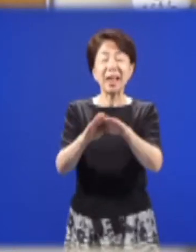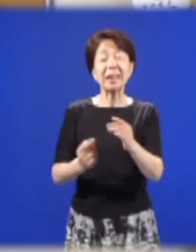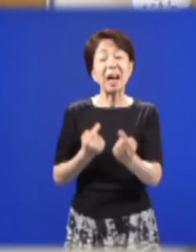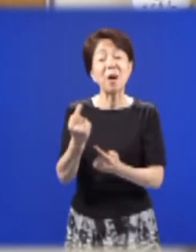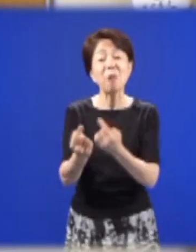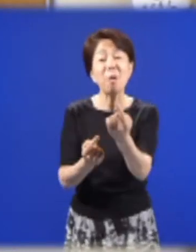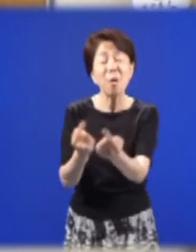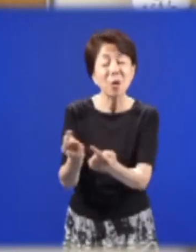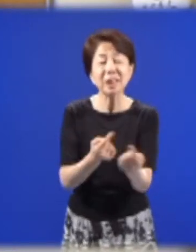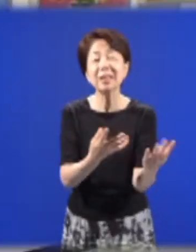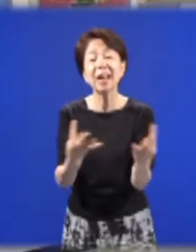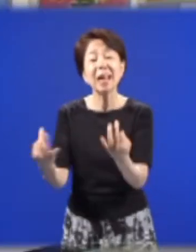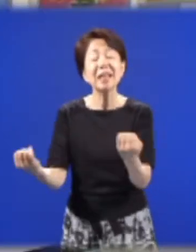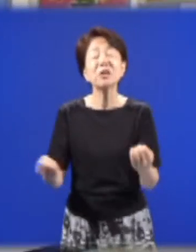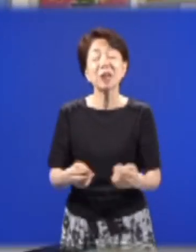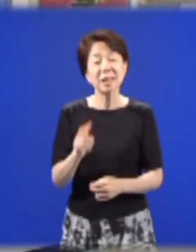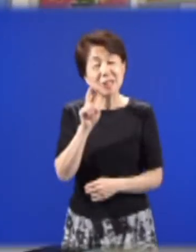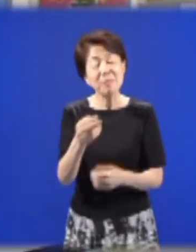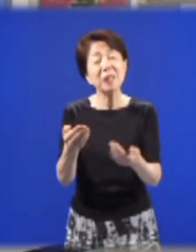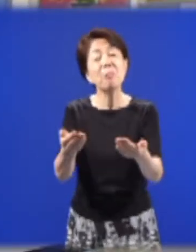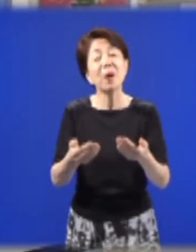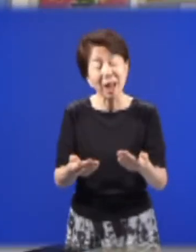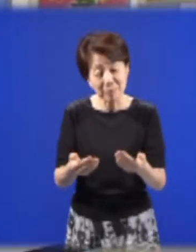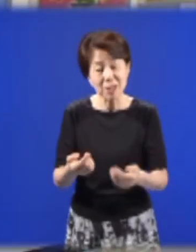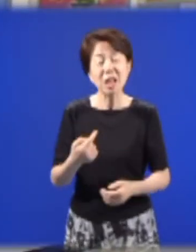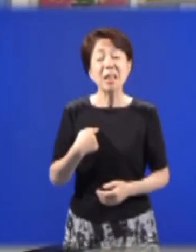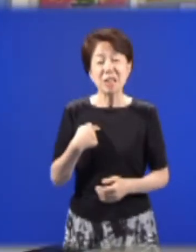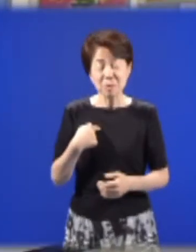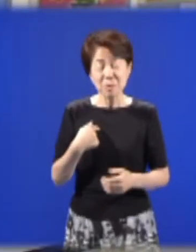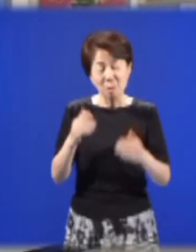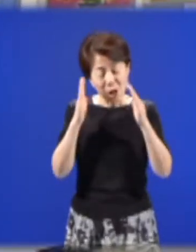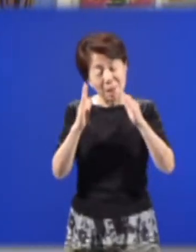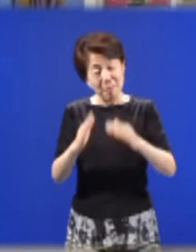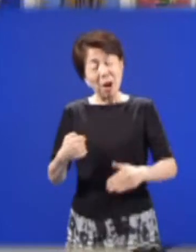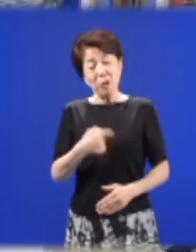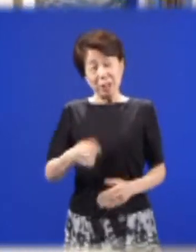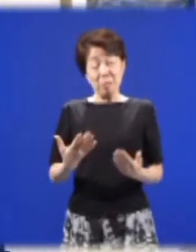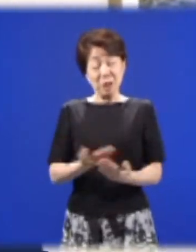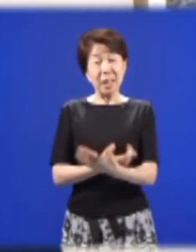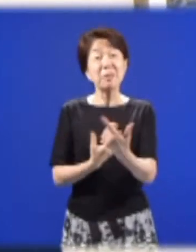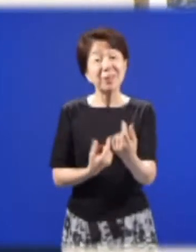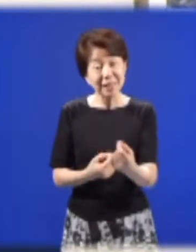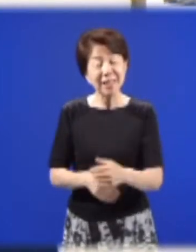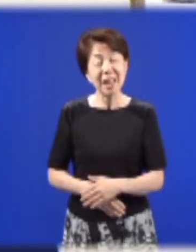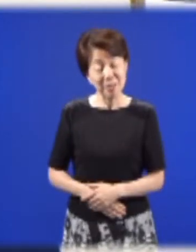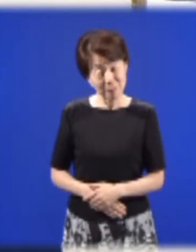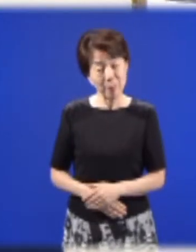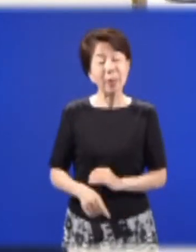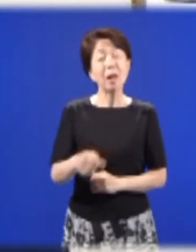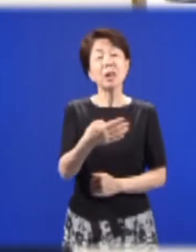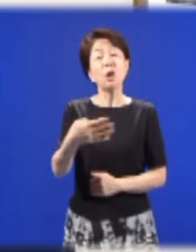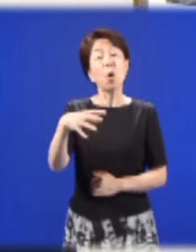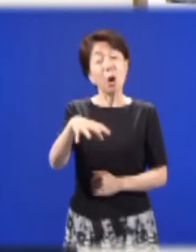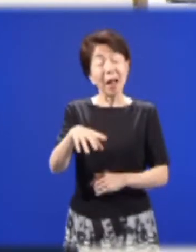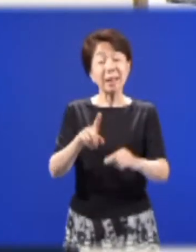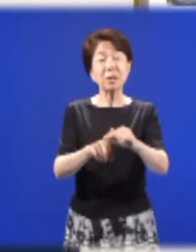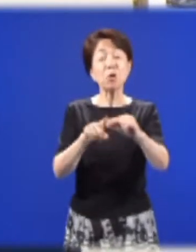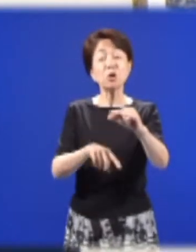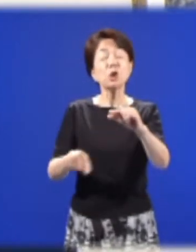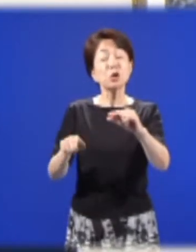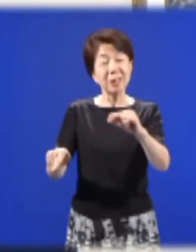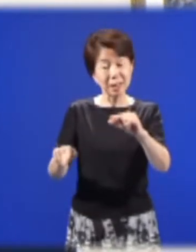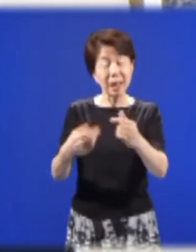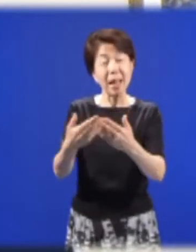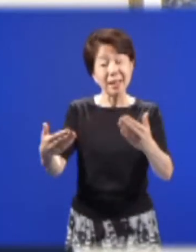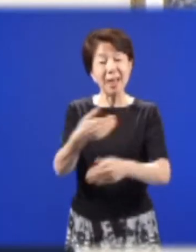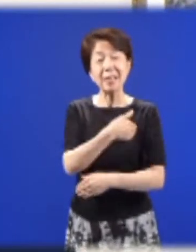たくさんの人に見てもらえるし励みになりますよね。こういった四日市の市の中心地に